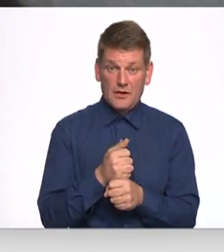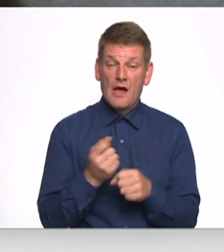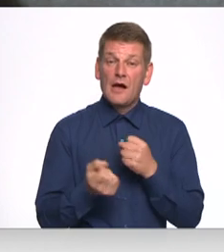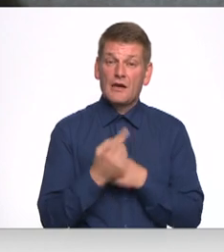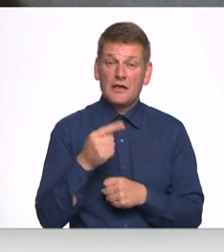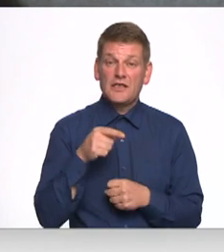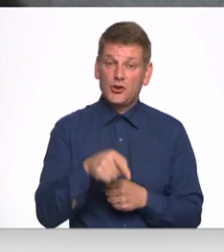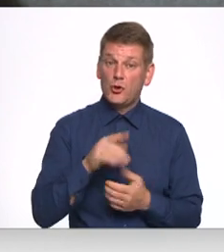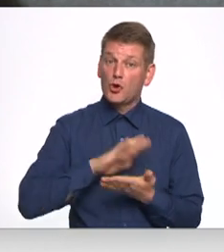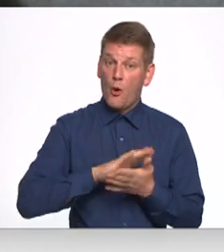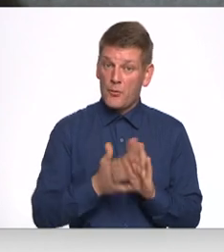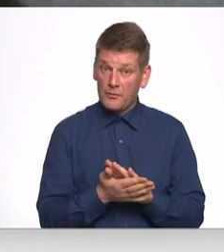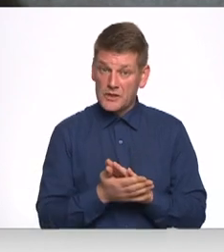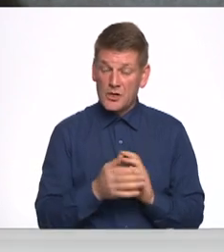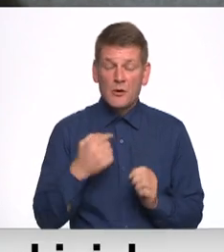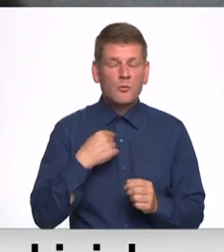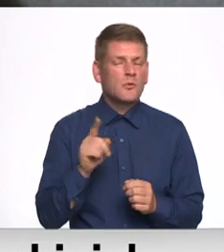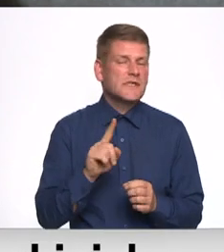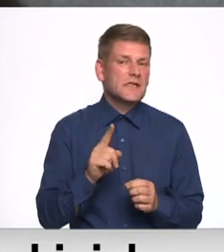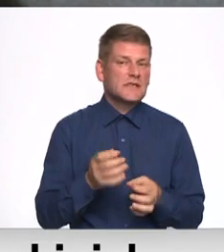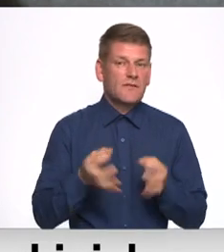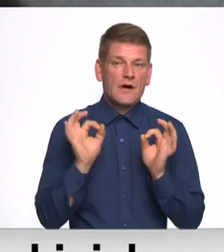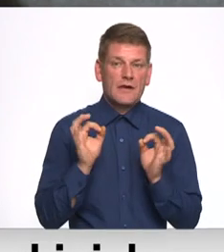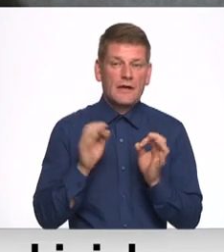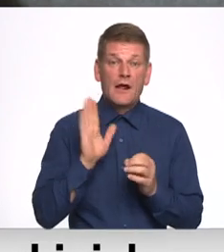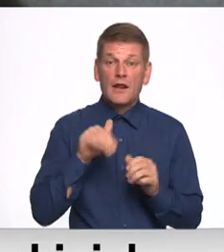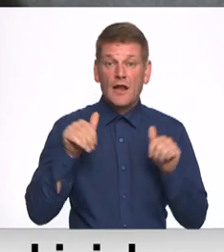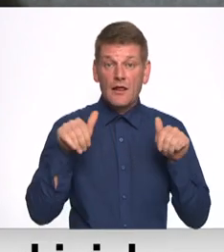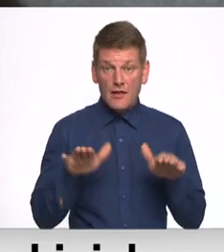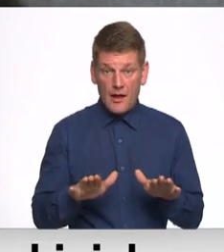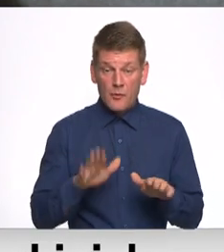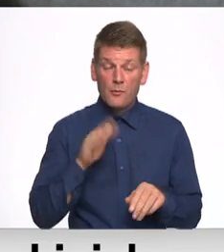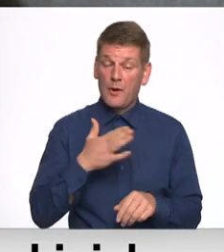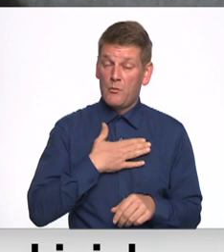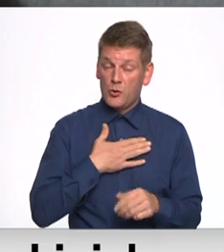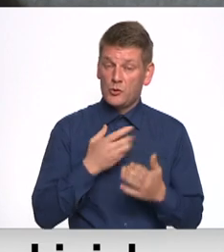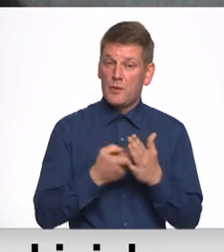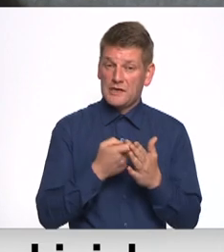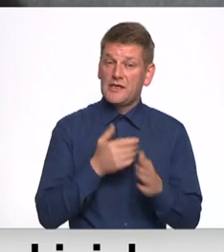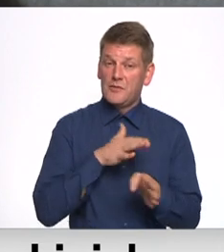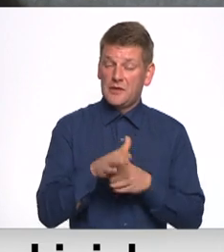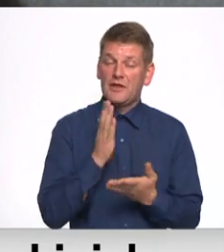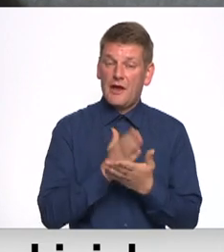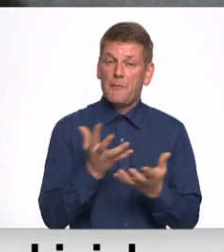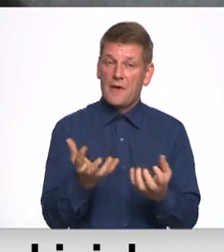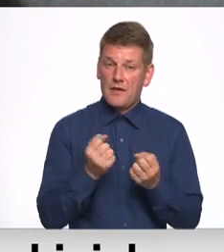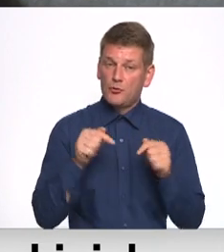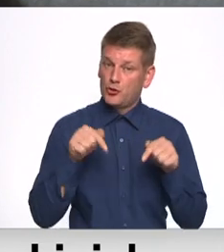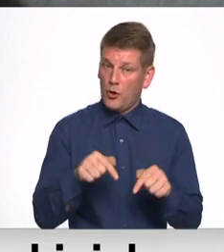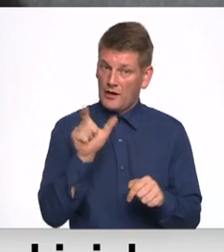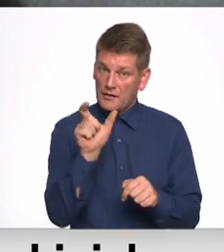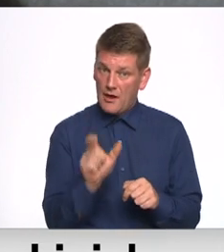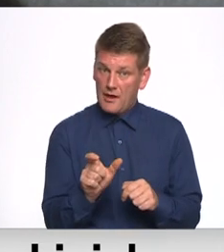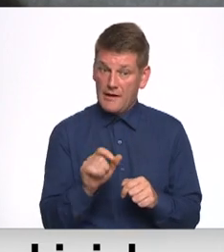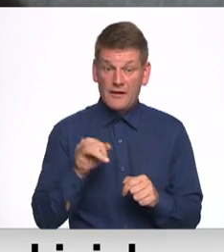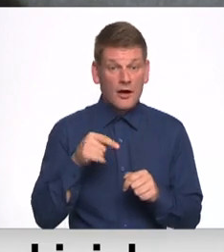šos kompromisus, taču mums ir ļoti svarīgi, lai lēmumi par mūsu prasību izpildi tiek pieņemti šonedēļ.